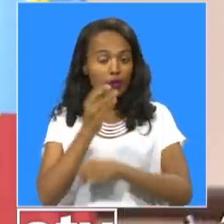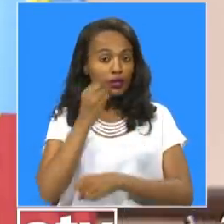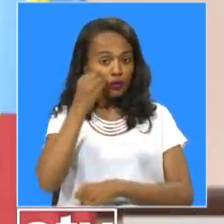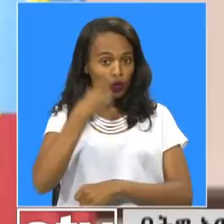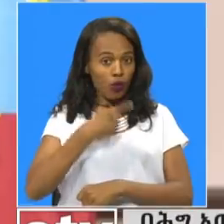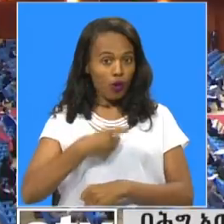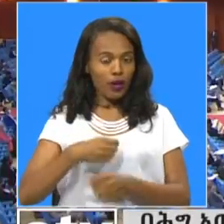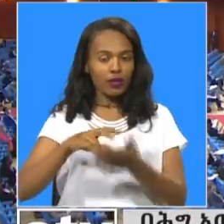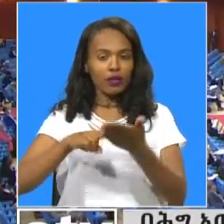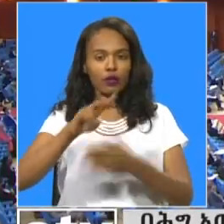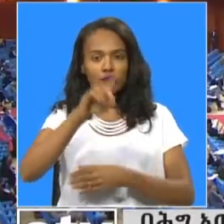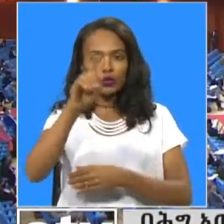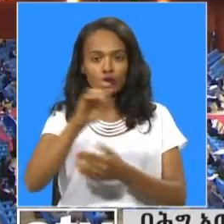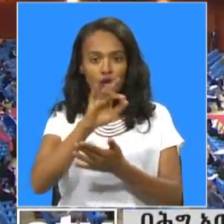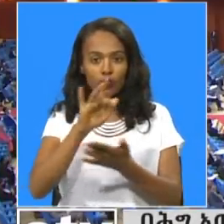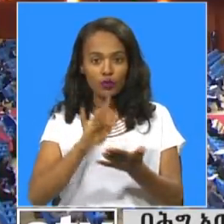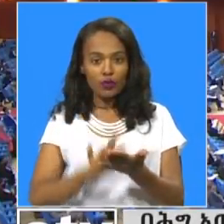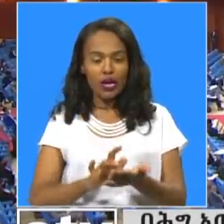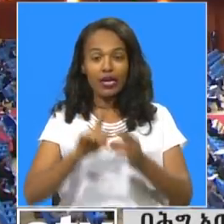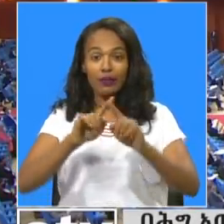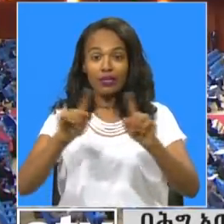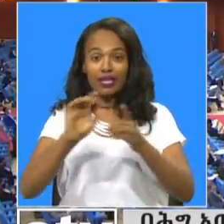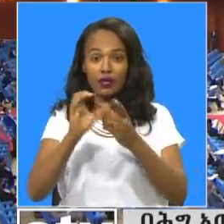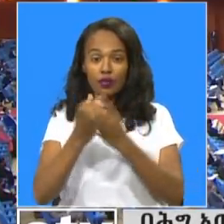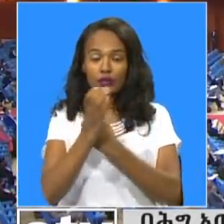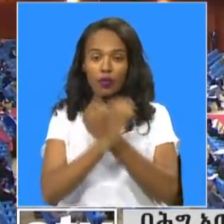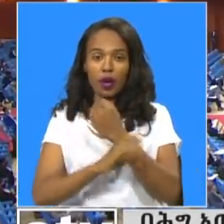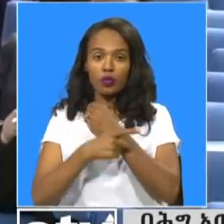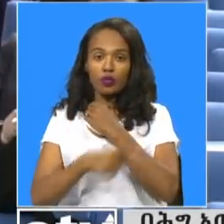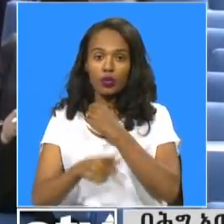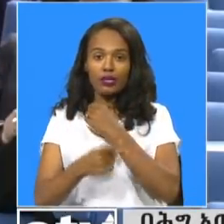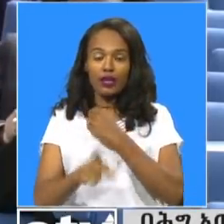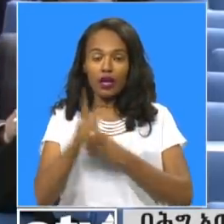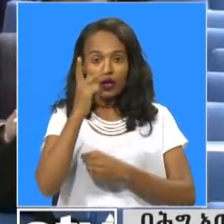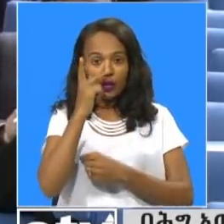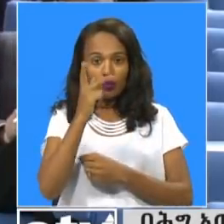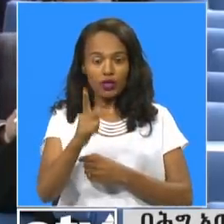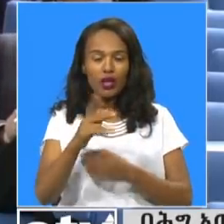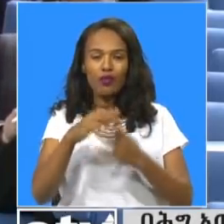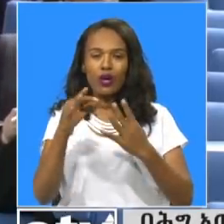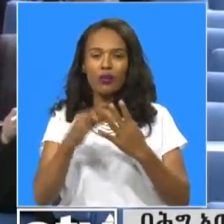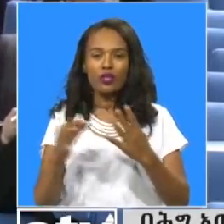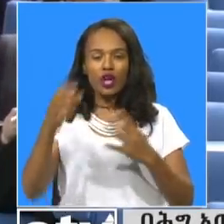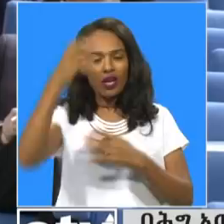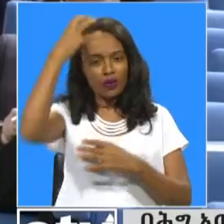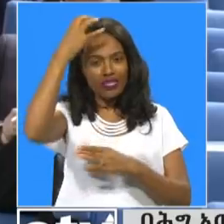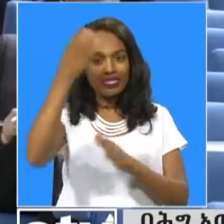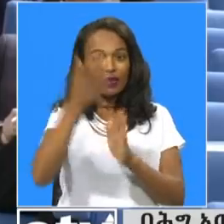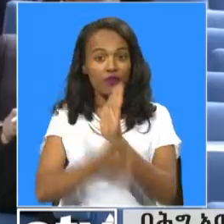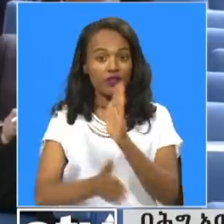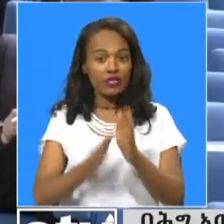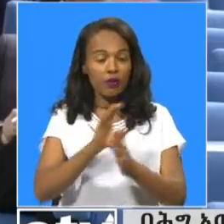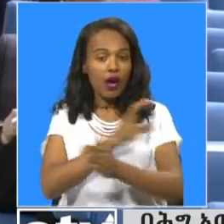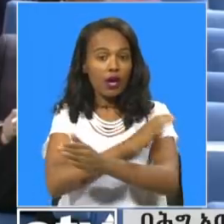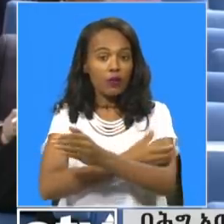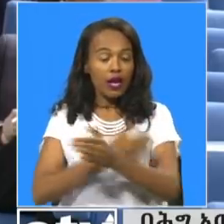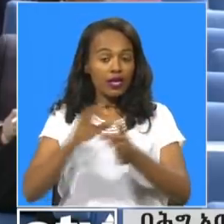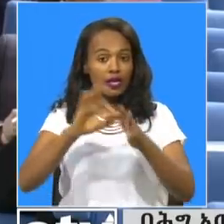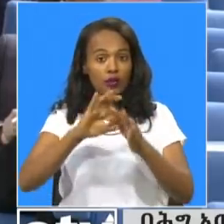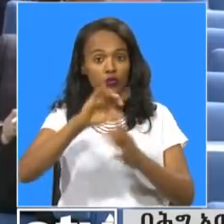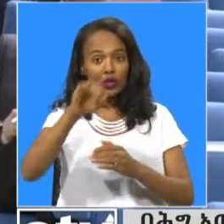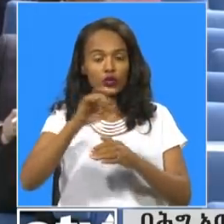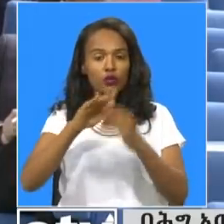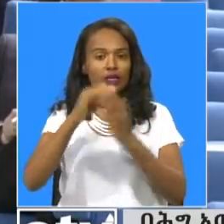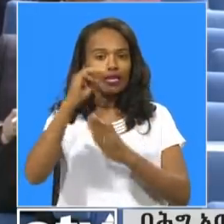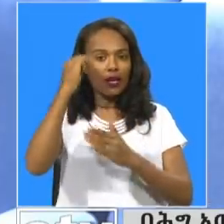አባላት ካነሷቸው ጥያቄዎች መካከል በተለየ መልኩ በአገሪቱ ፖለቲካ እየተስተዋሉ ያሉ ከምርጫና ከመንግስት የመፈጸም አቅም ጋር የተያዙ ጥያቄዎች